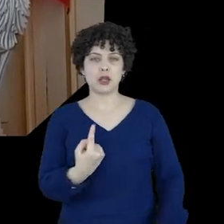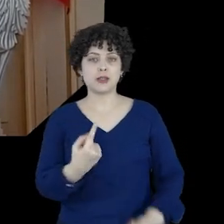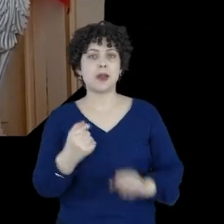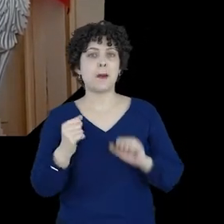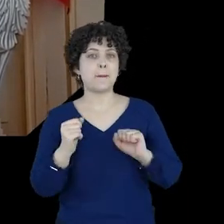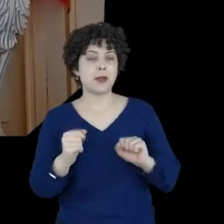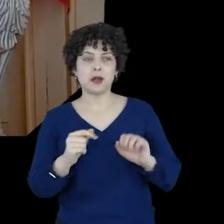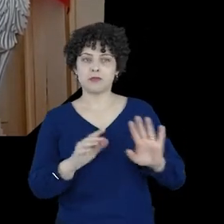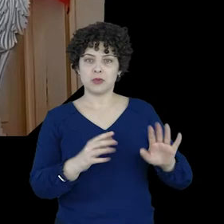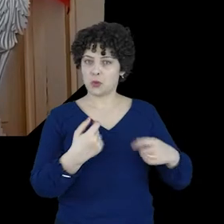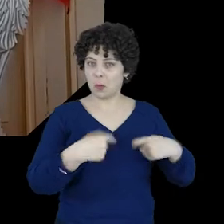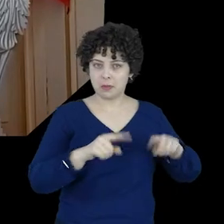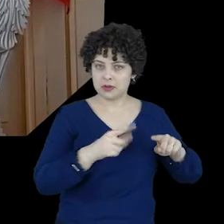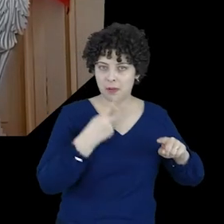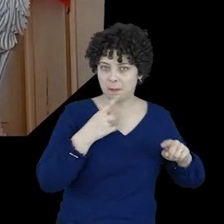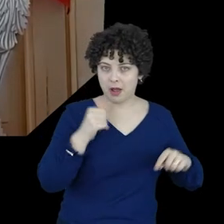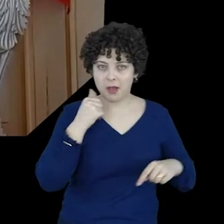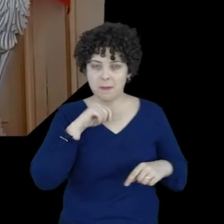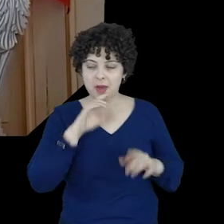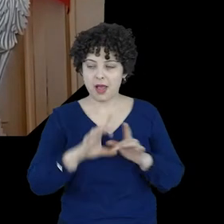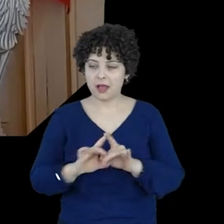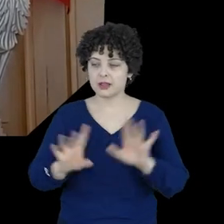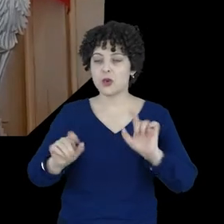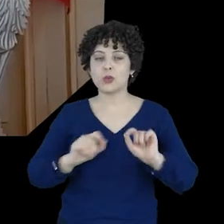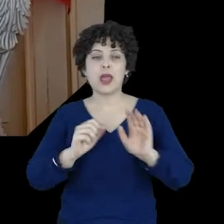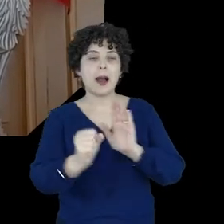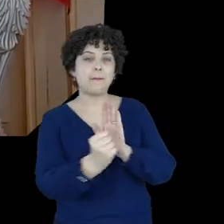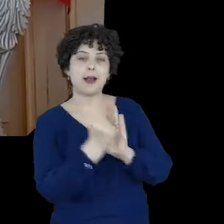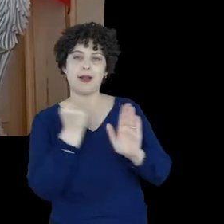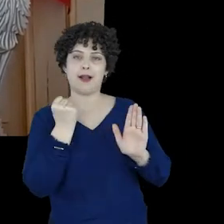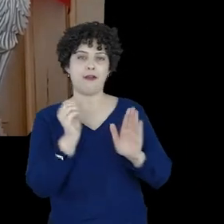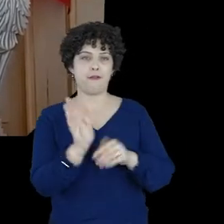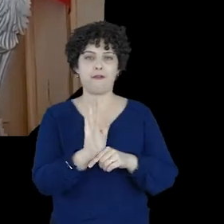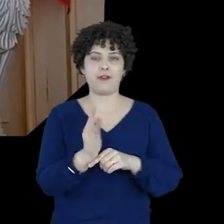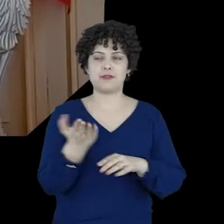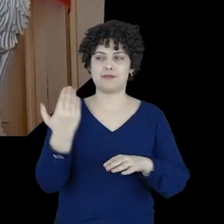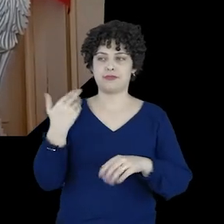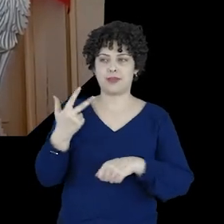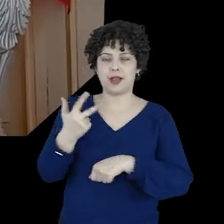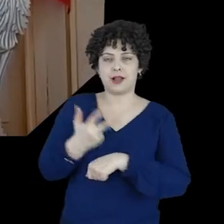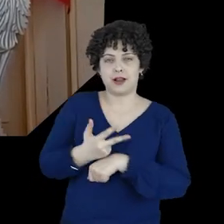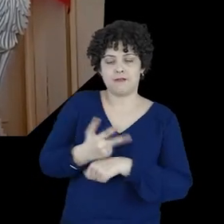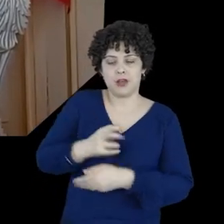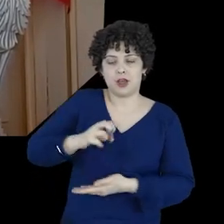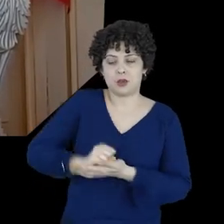la suppression de vidéos qui auraient été postées par ses parents, tournées par ses parents,